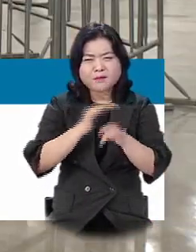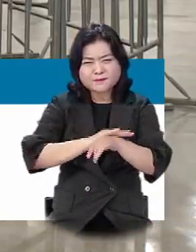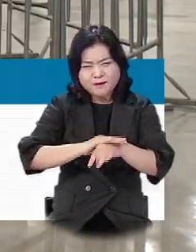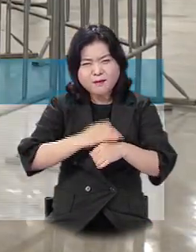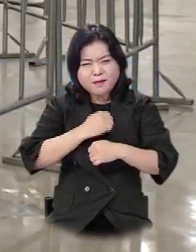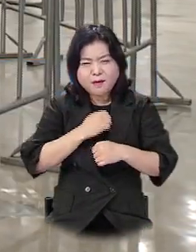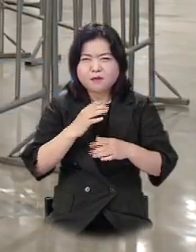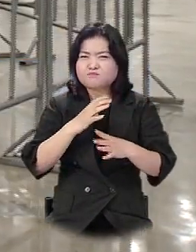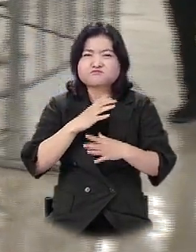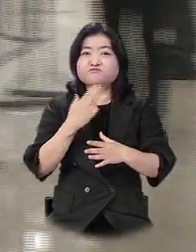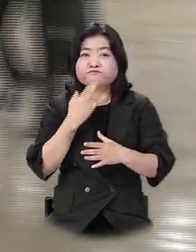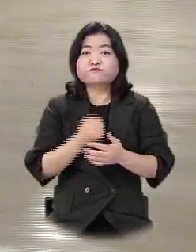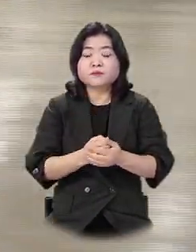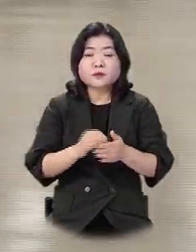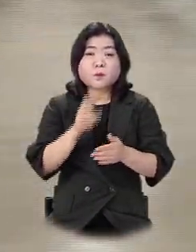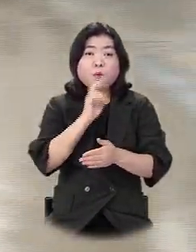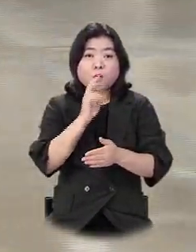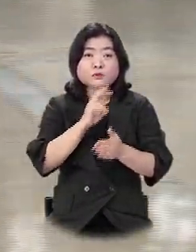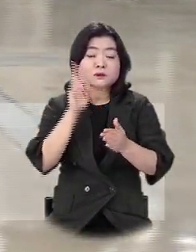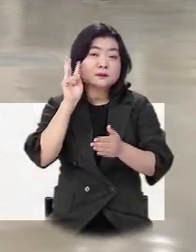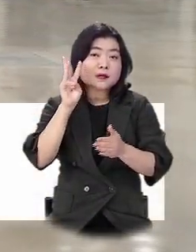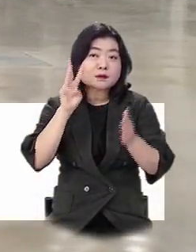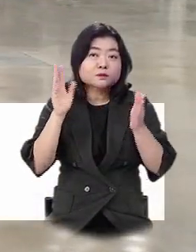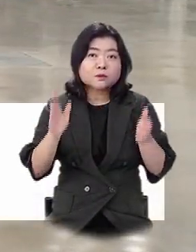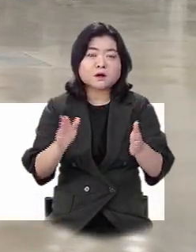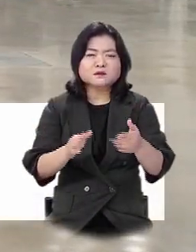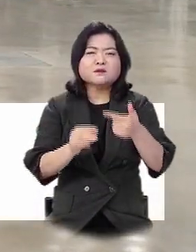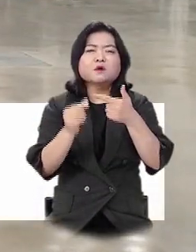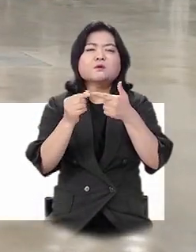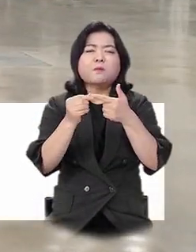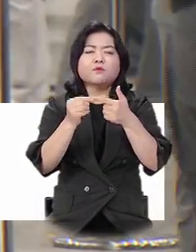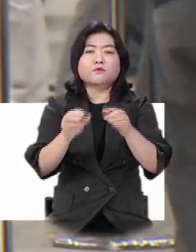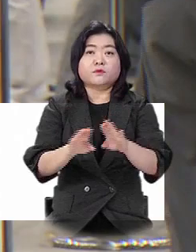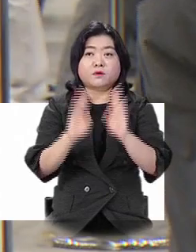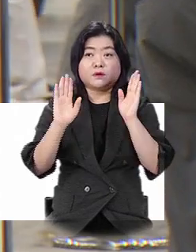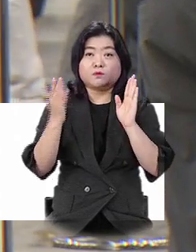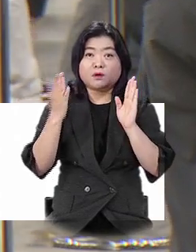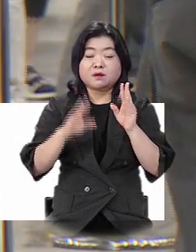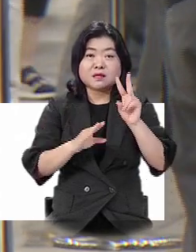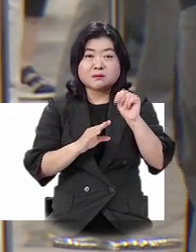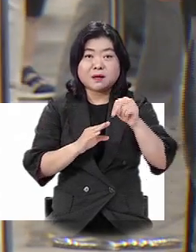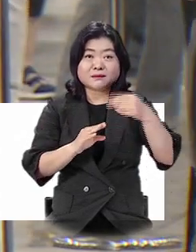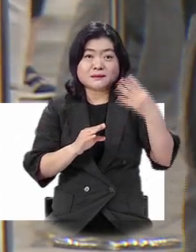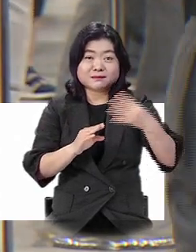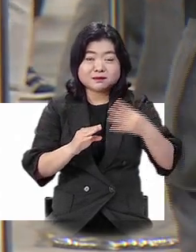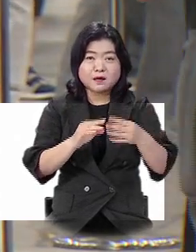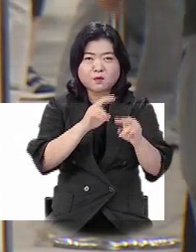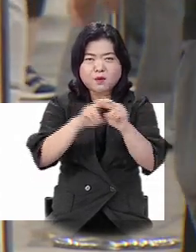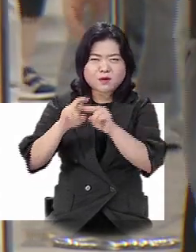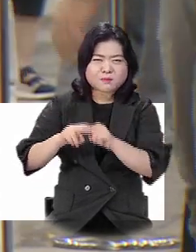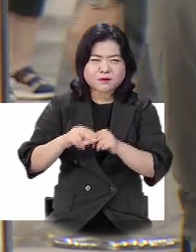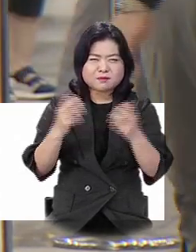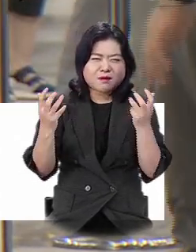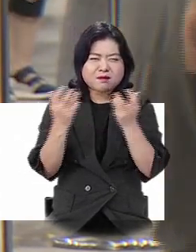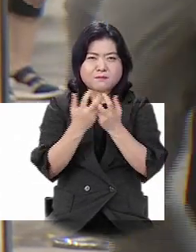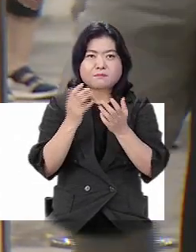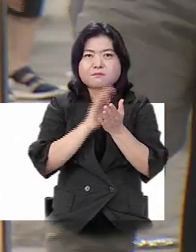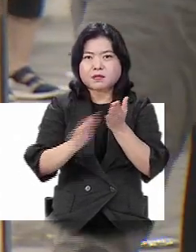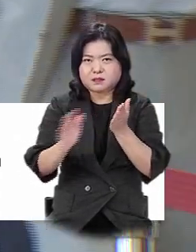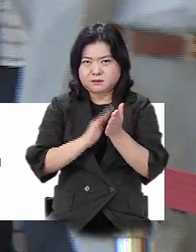안 나. 이번 콘서트는 사흘 동안 모두 6차례 열리는데 2만 4천 개의 관람석이 모두